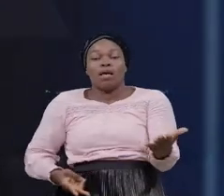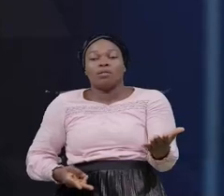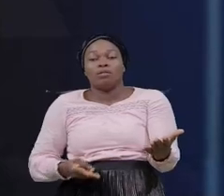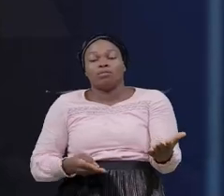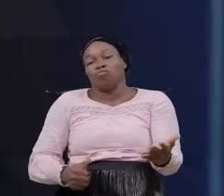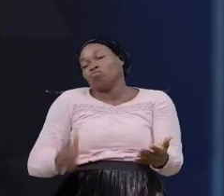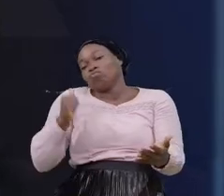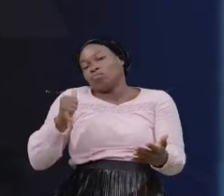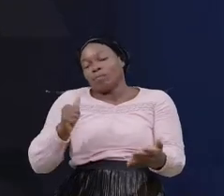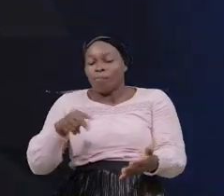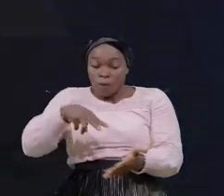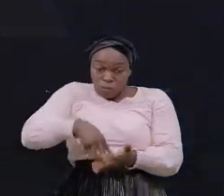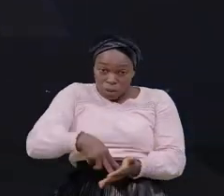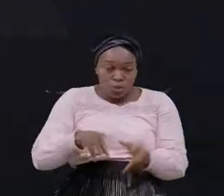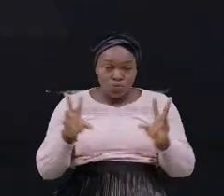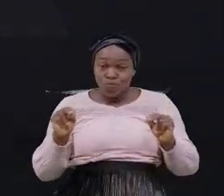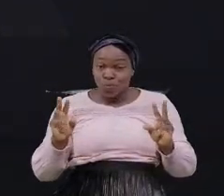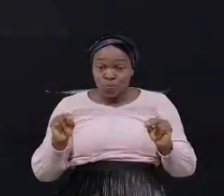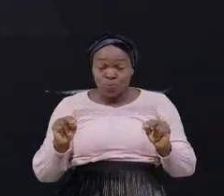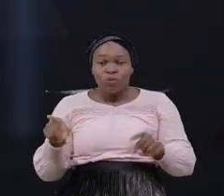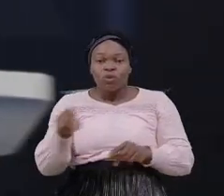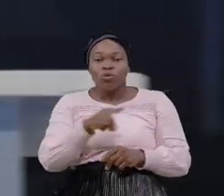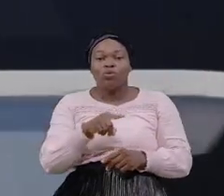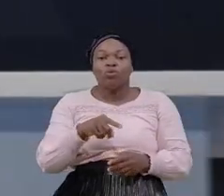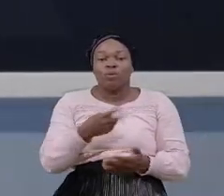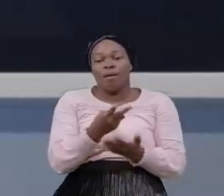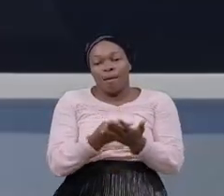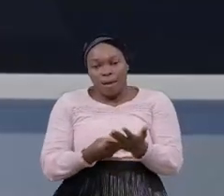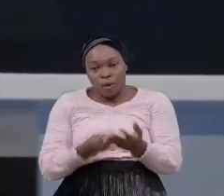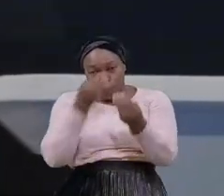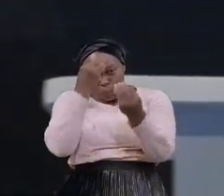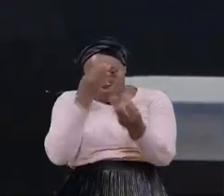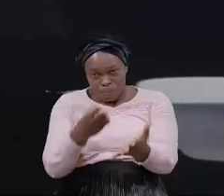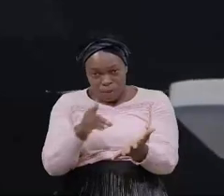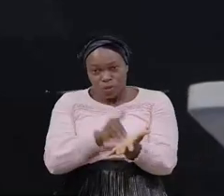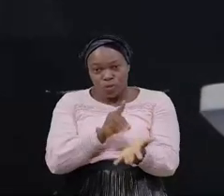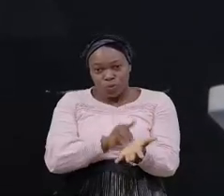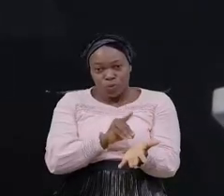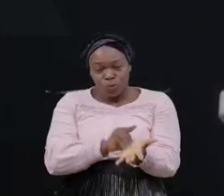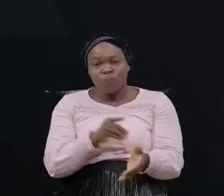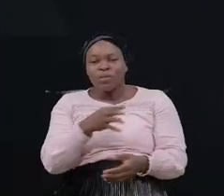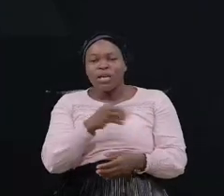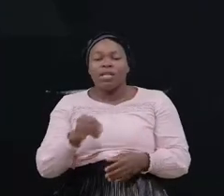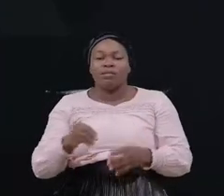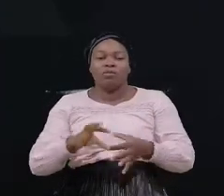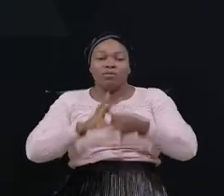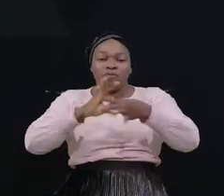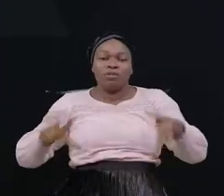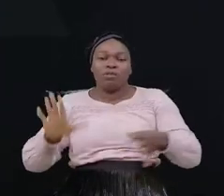te dit que couche-toi. Alors si tu restes debout, comment on peut t'opérer? Si on dit que maintenant laisse-toi entre les mains du docteur, tu dis